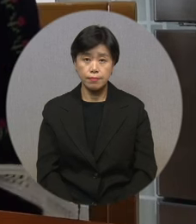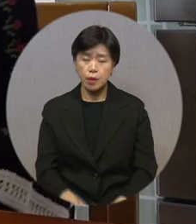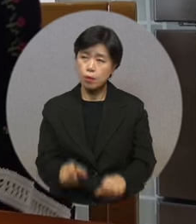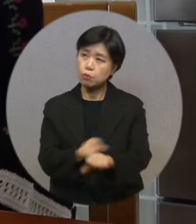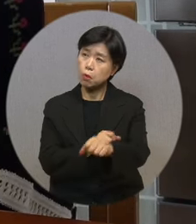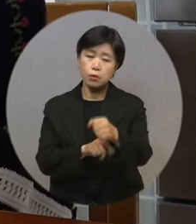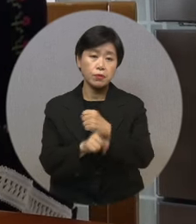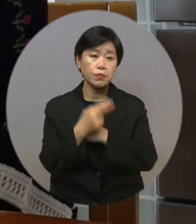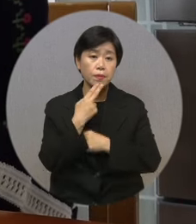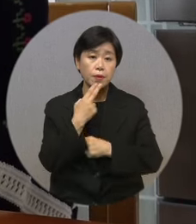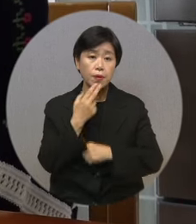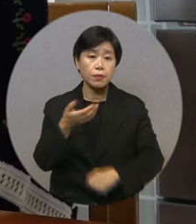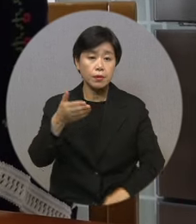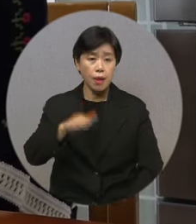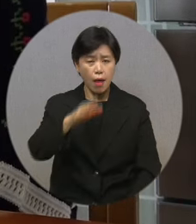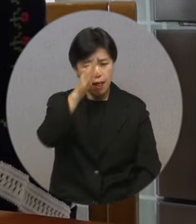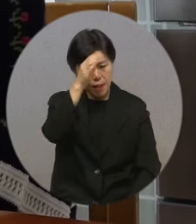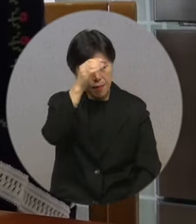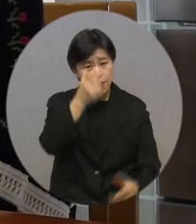없지만